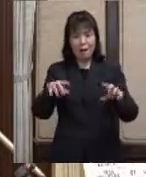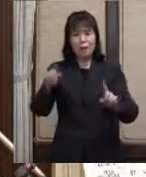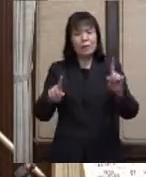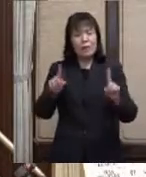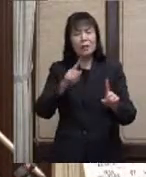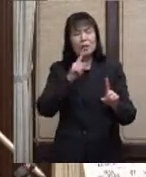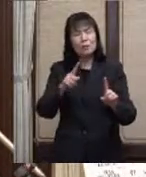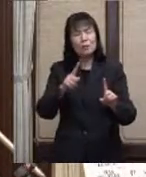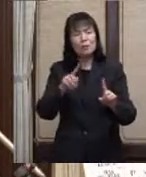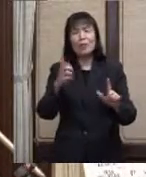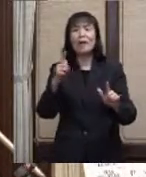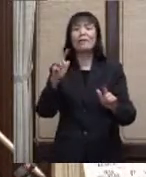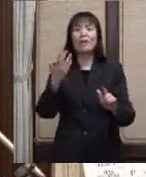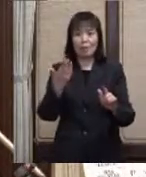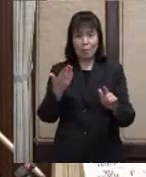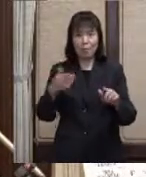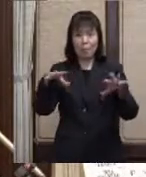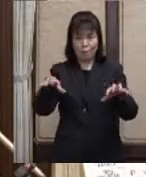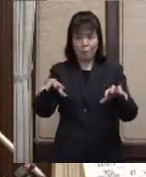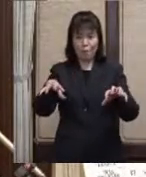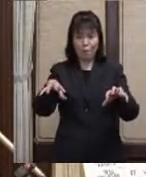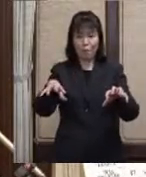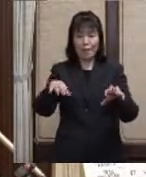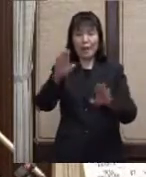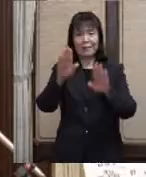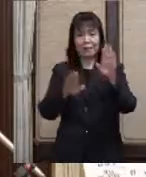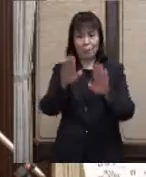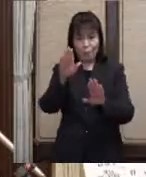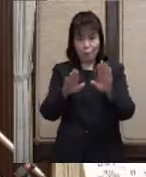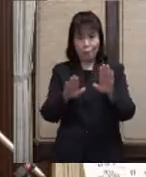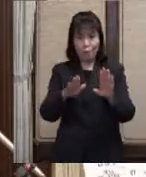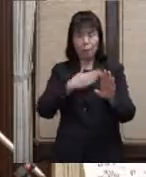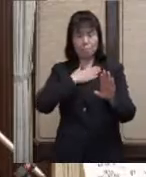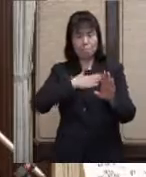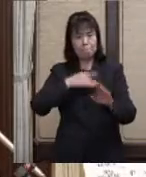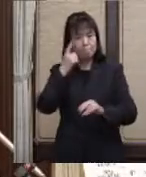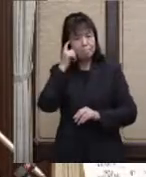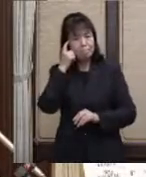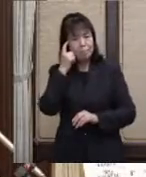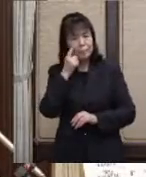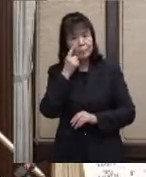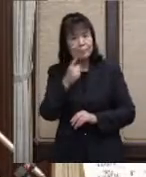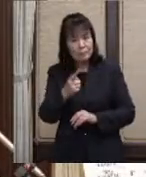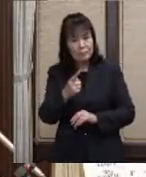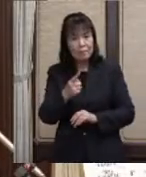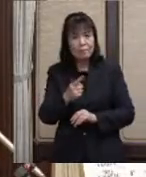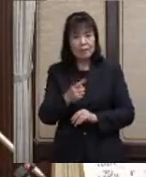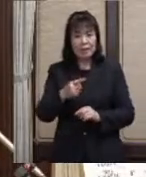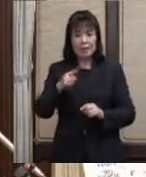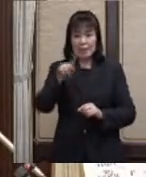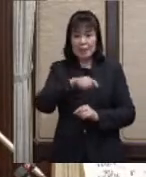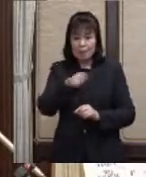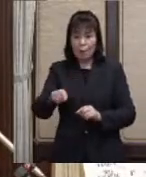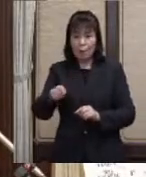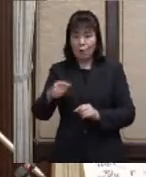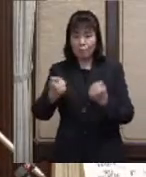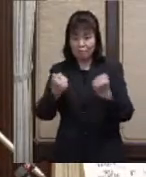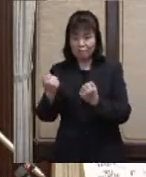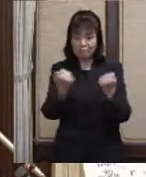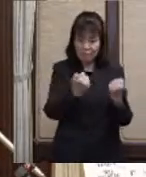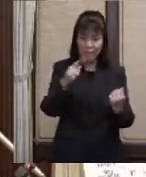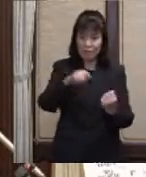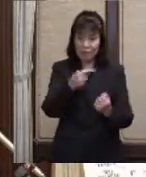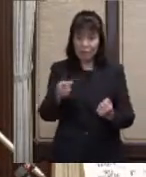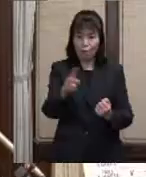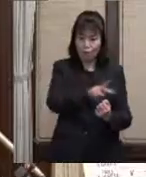ちらがというわけではありません。両地域この現実を鑑みまして、人の移動等々、これ